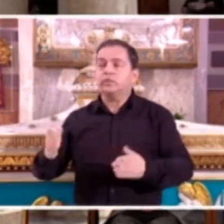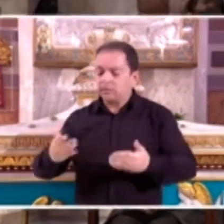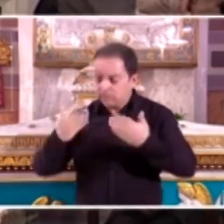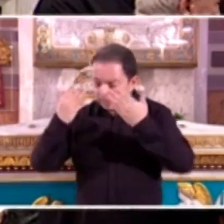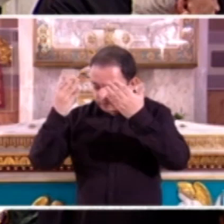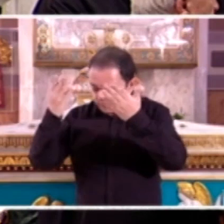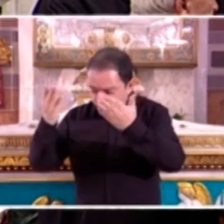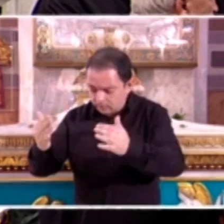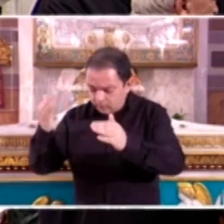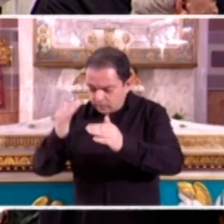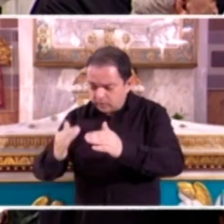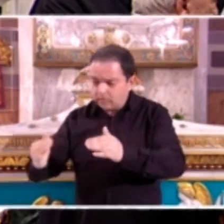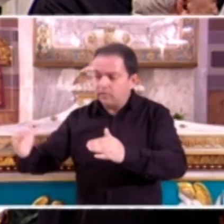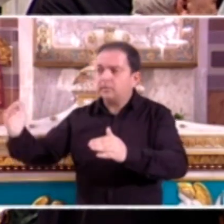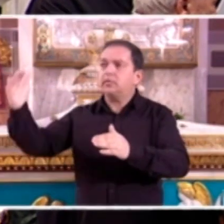Συ